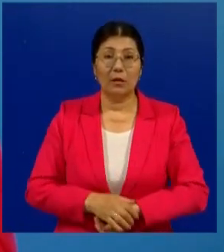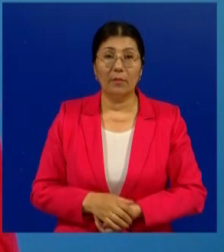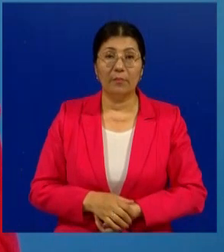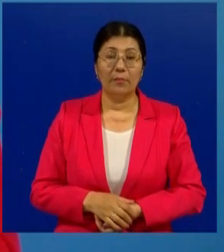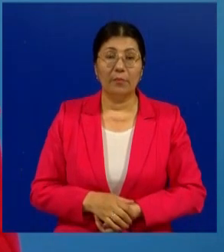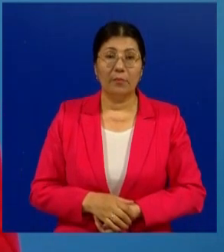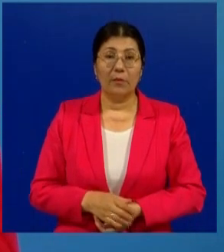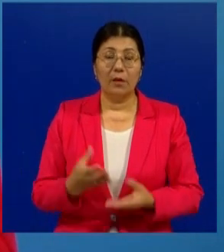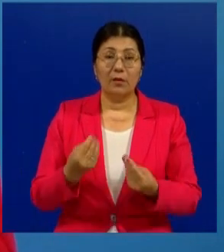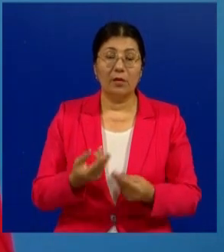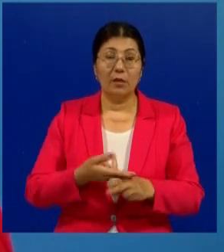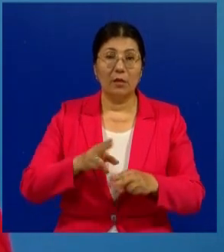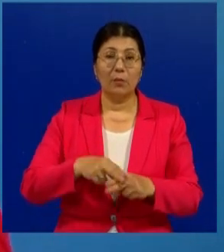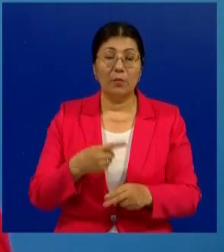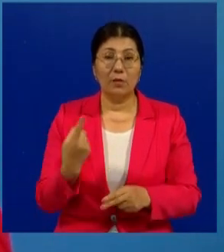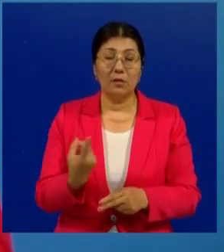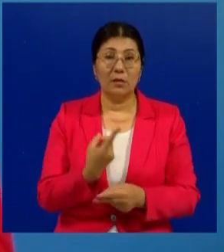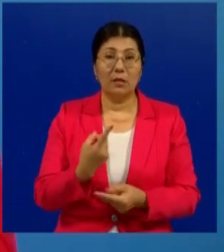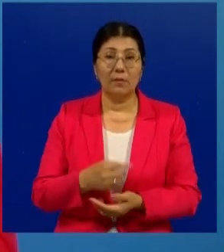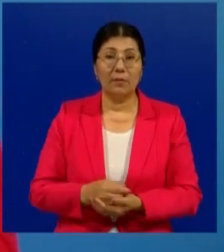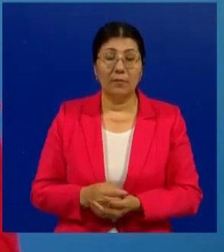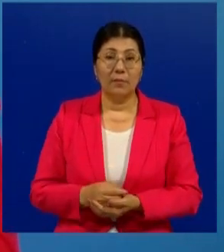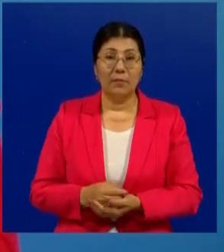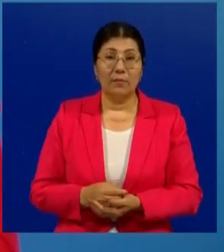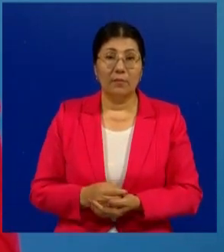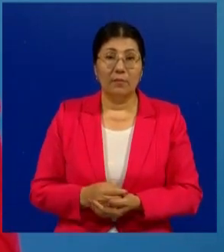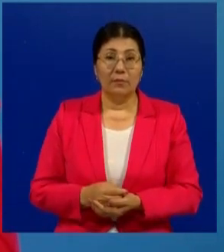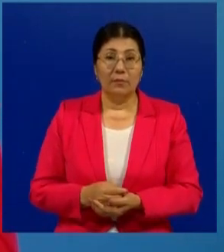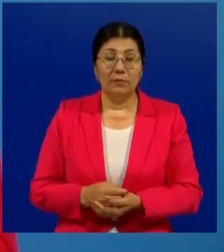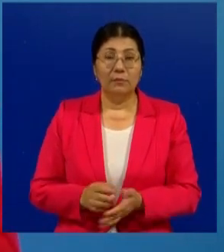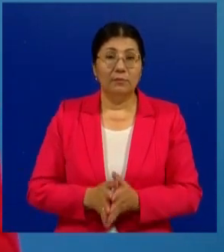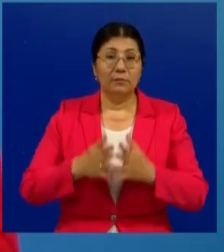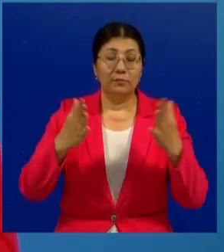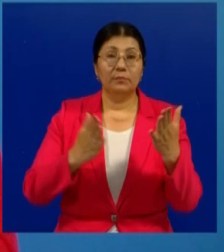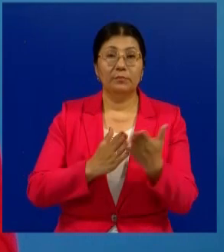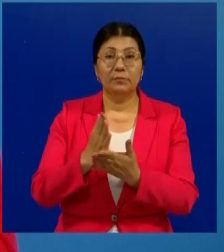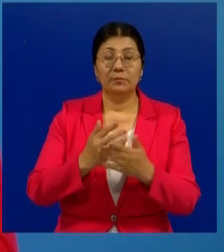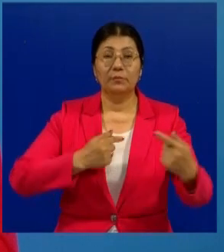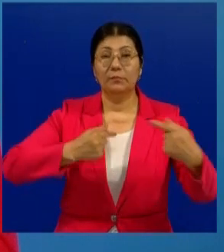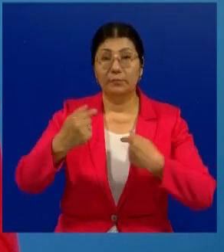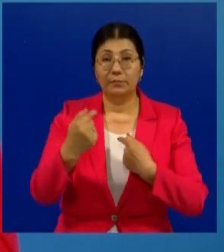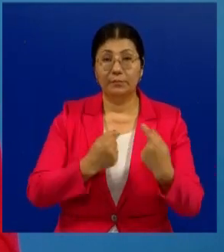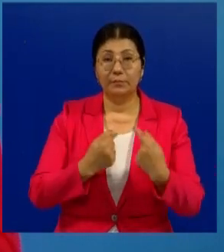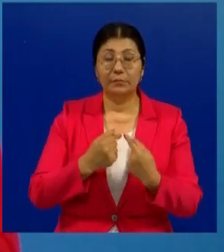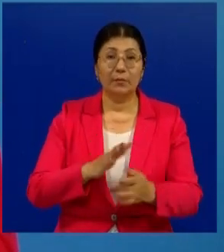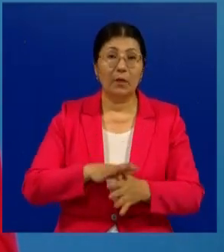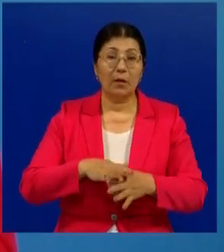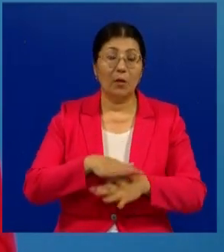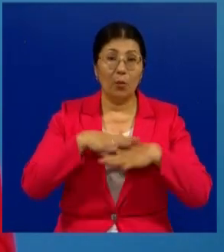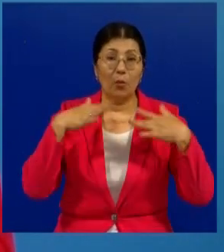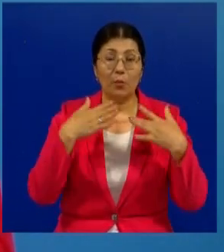да. Және бұл бір жағынан осы бірнеше бағытта жұмыс жасап жатқанымыз осы үлкен саяси қуғын-сүргін кезіндегі көп деген